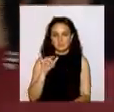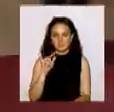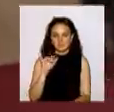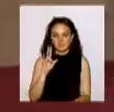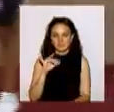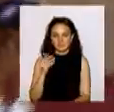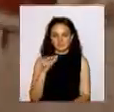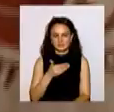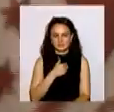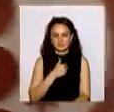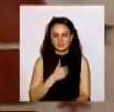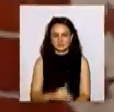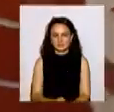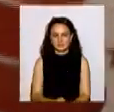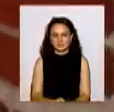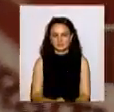დიახ.